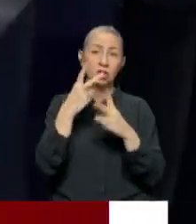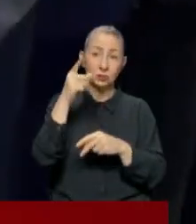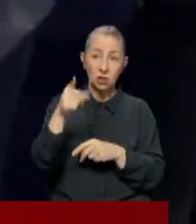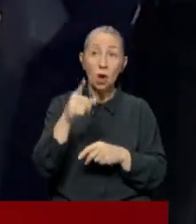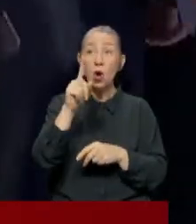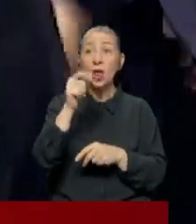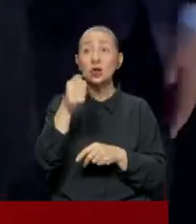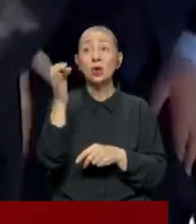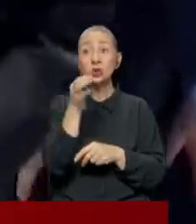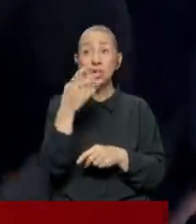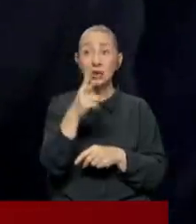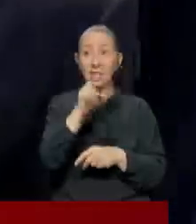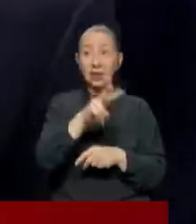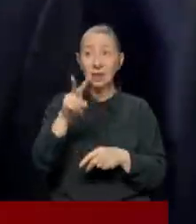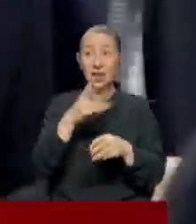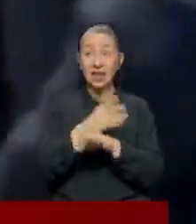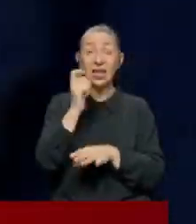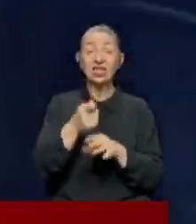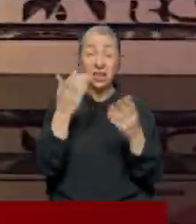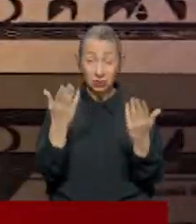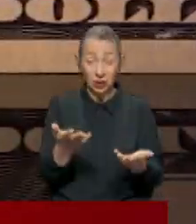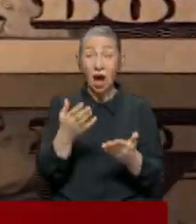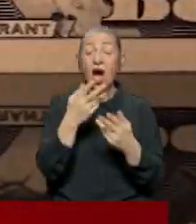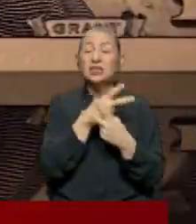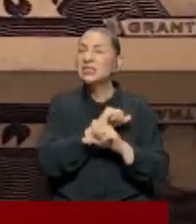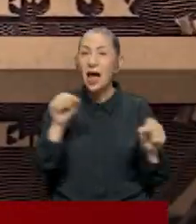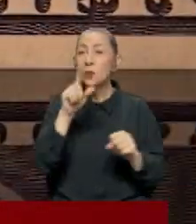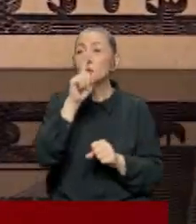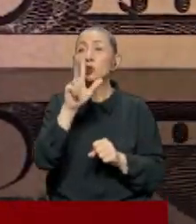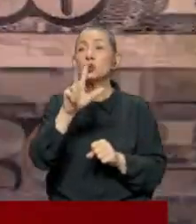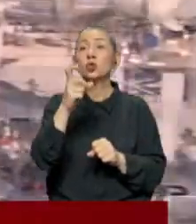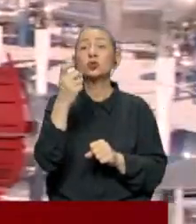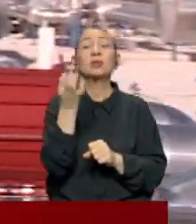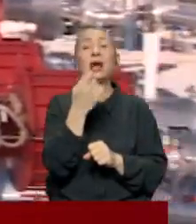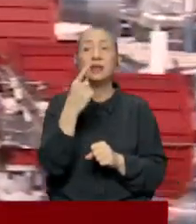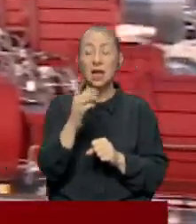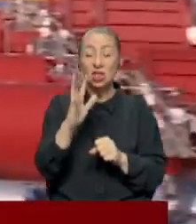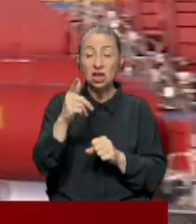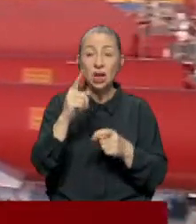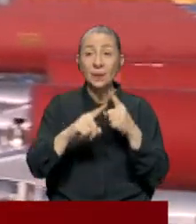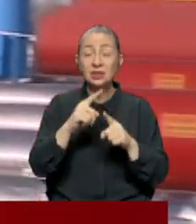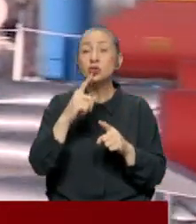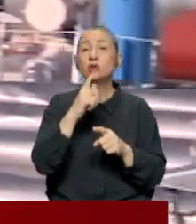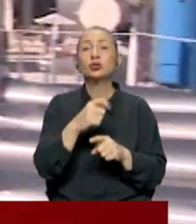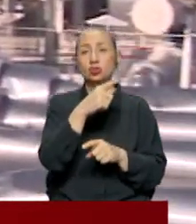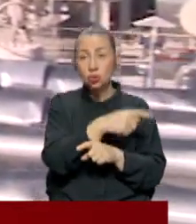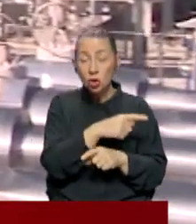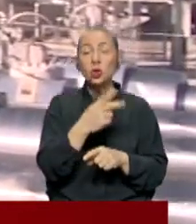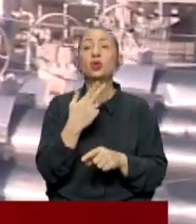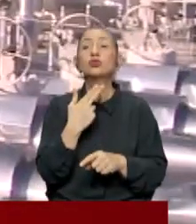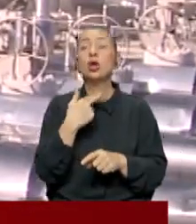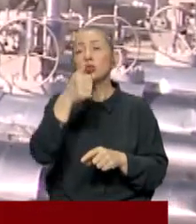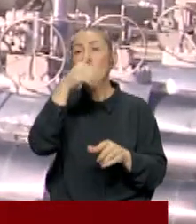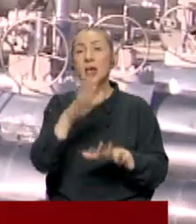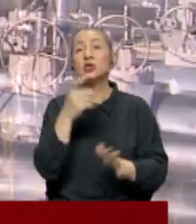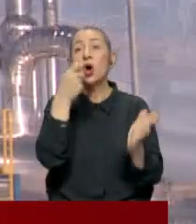Nebati. 16 Ocak'ta 2022 gerçekleşmelerinde açık 139 milyar dedi. Gelecek Partisi sözcüsü Serkan Özcan, Rusya'ya